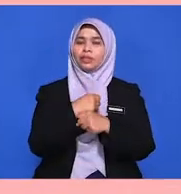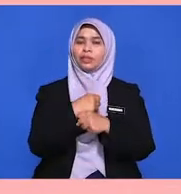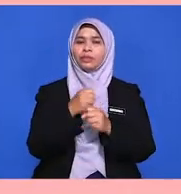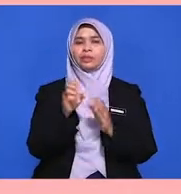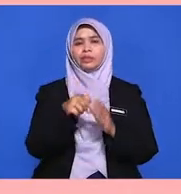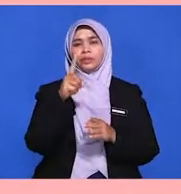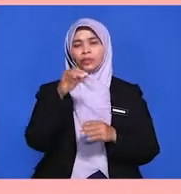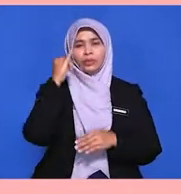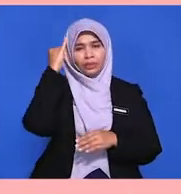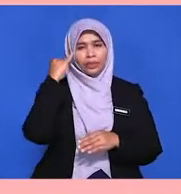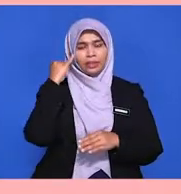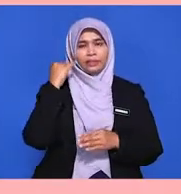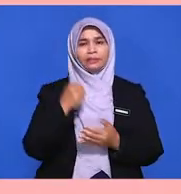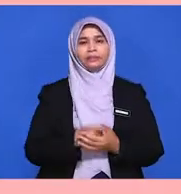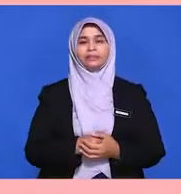idea.